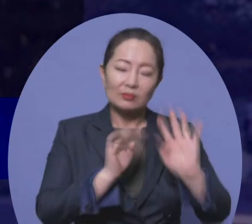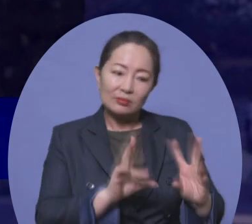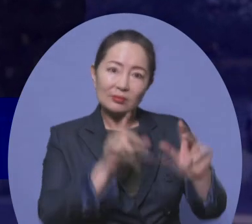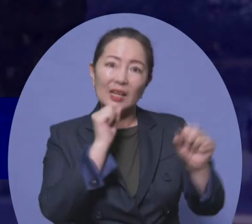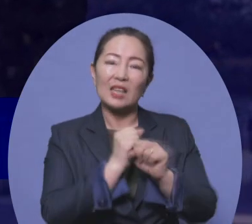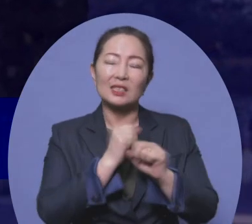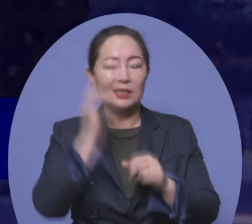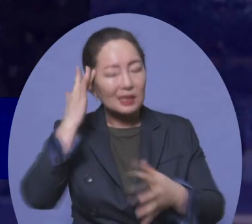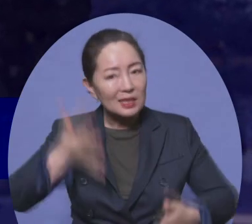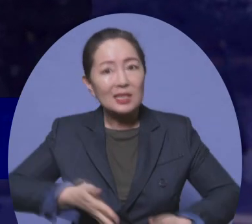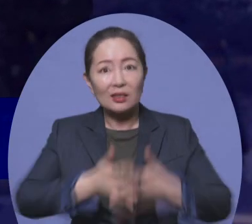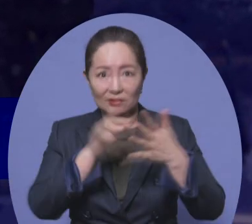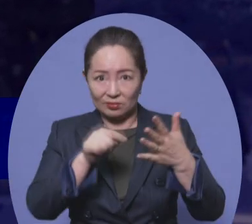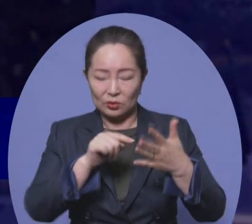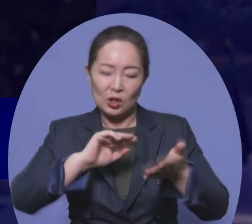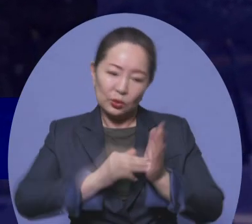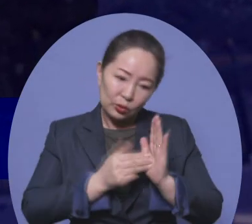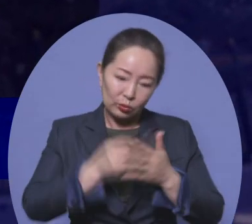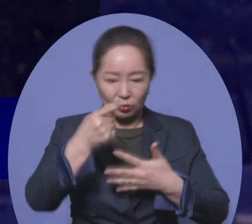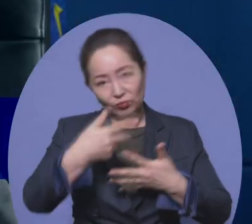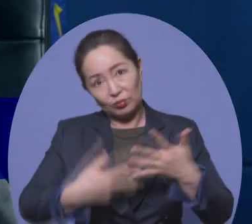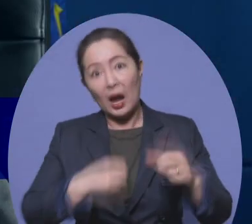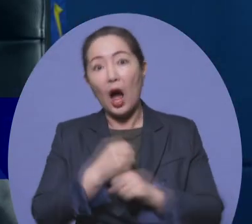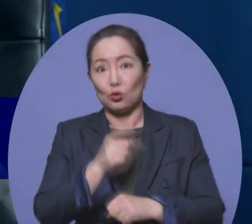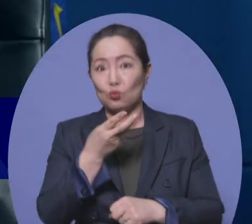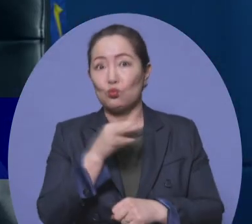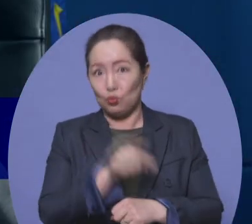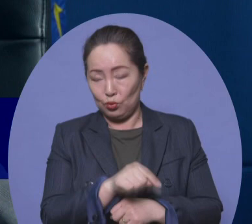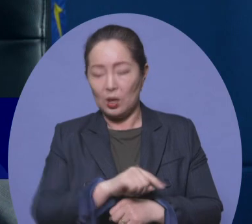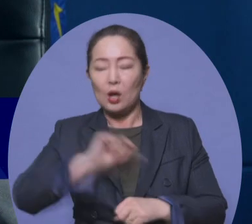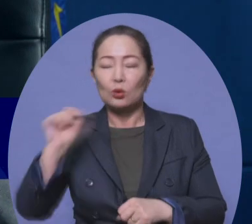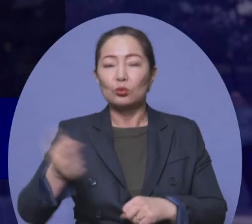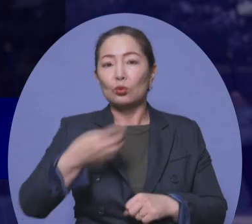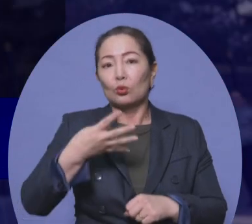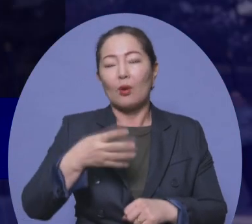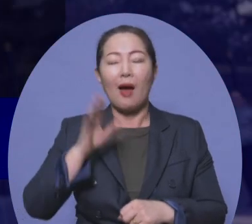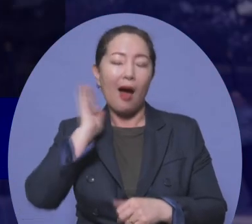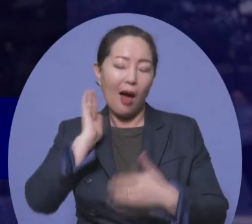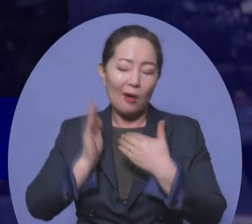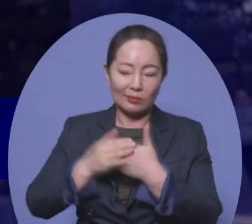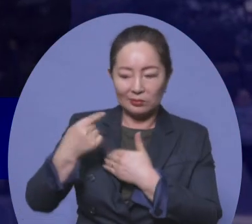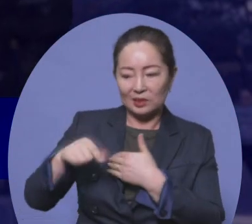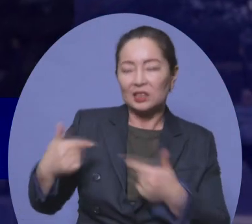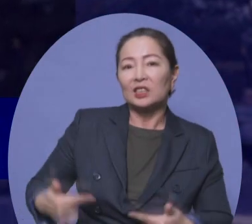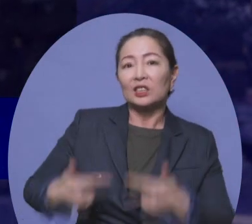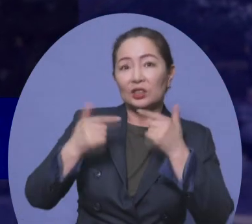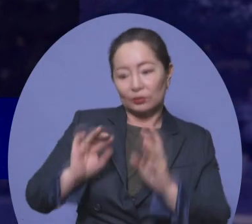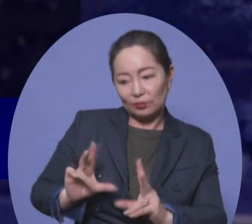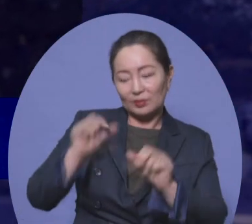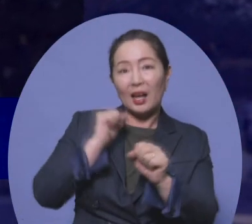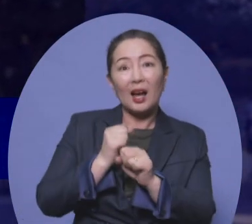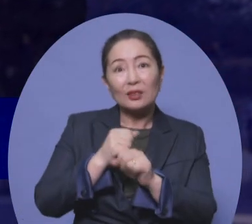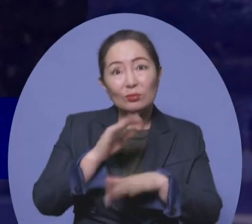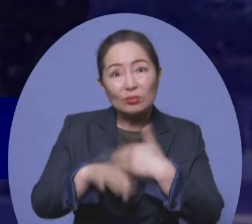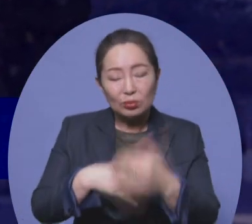ажиллагааны стратеги түүний хэрэгжилт төлөвлөгөө гэсэн зүйл байгаа. За 4-р нь бол авлигын эсрэг соёлын гэрэлүүлэх арга хэмжээний үр дүнд